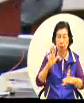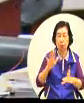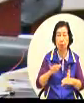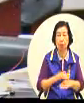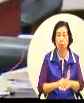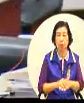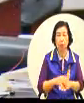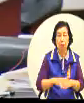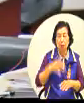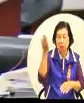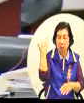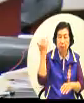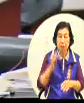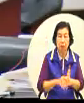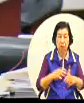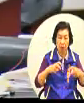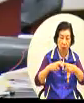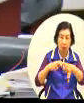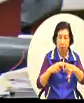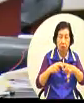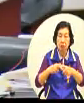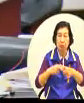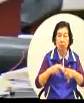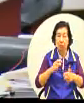部长，他是学者专家，